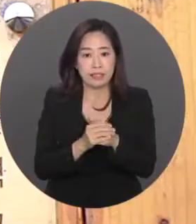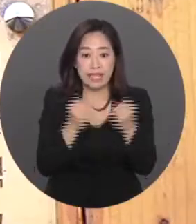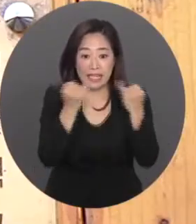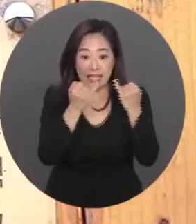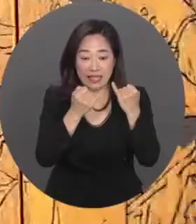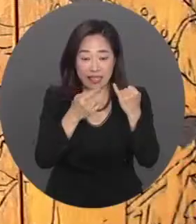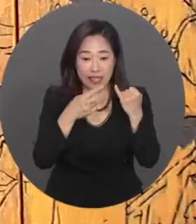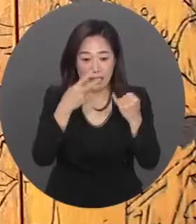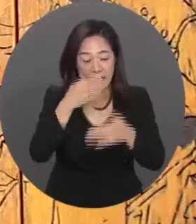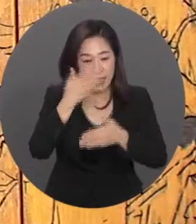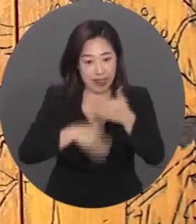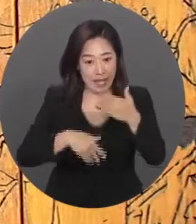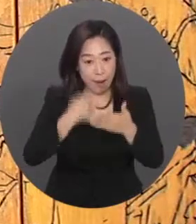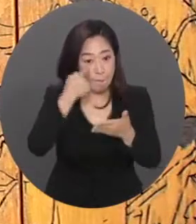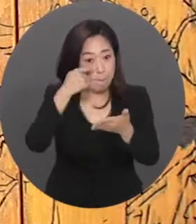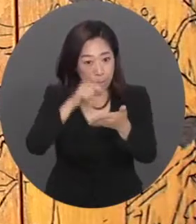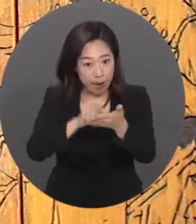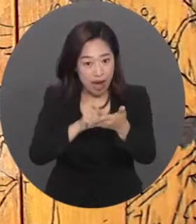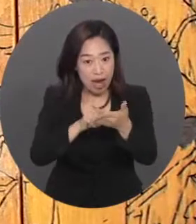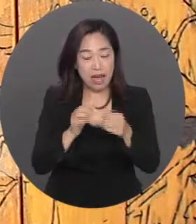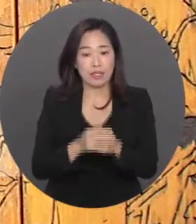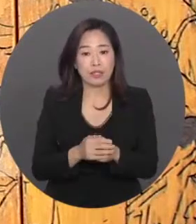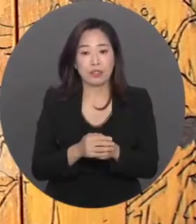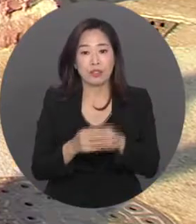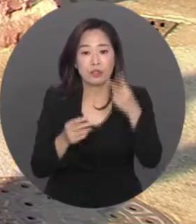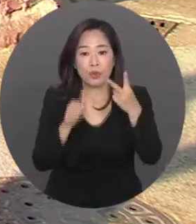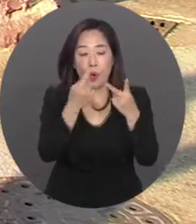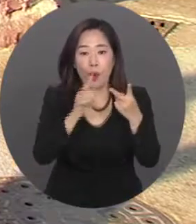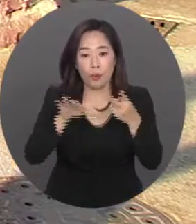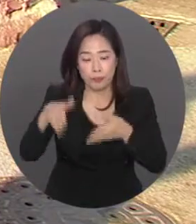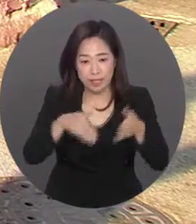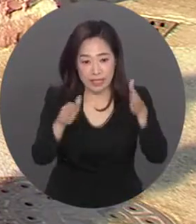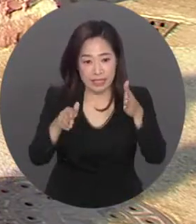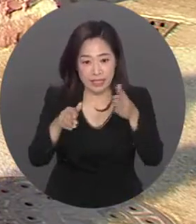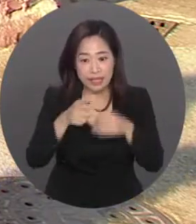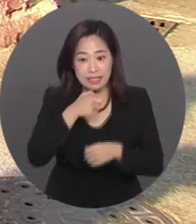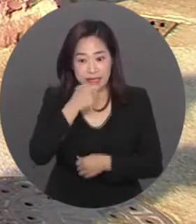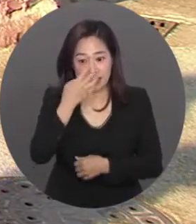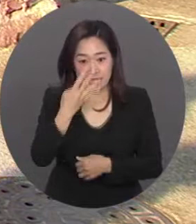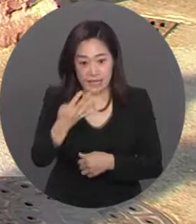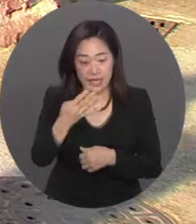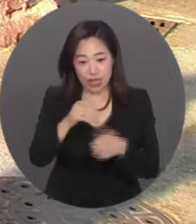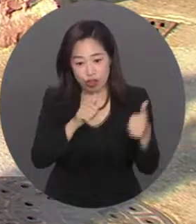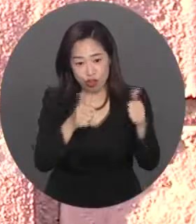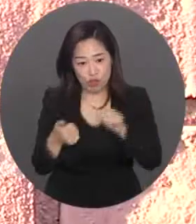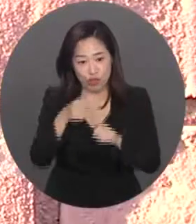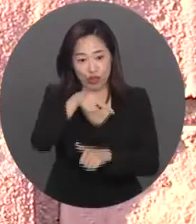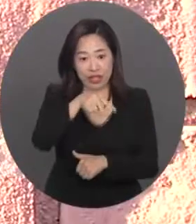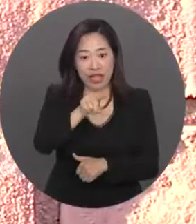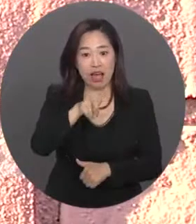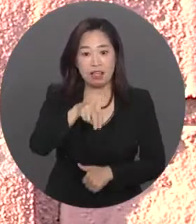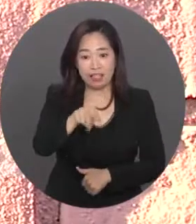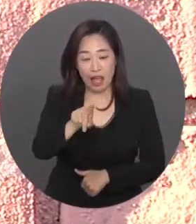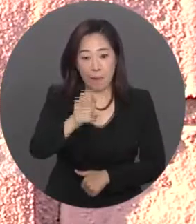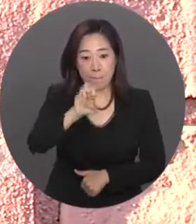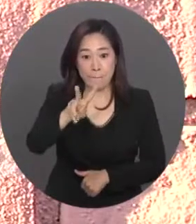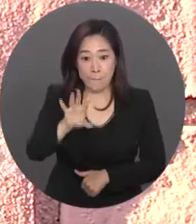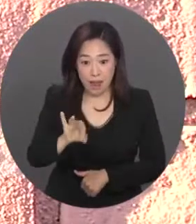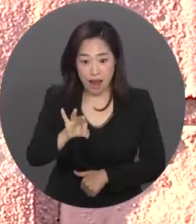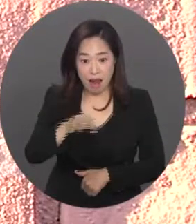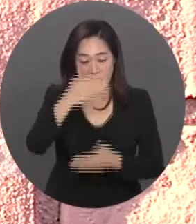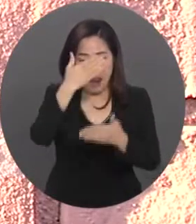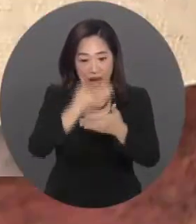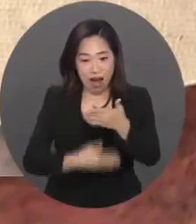찾아볼 수 있습니다. 두옥길 이름은 54살의 나이에 숨진 서서평 선교사가 사후 유산으로